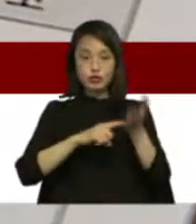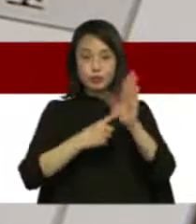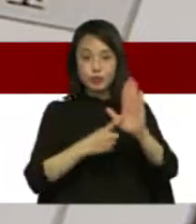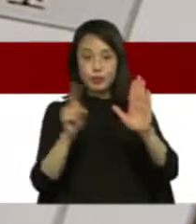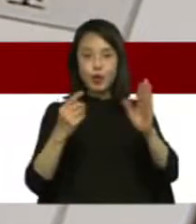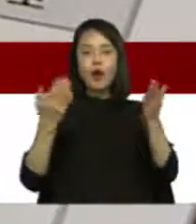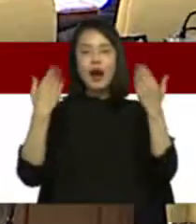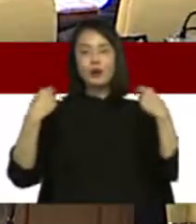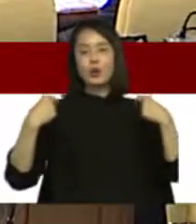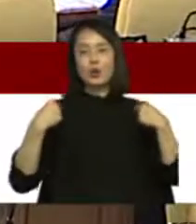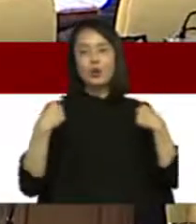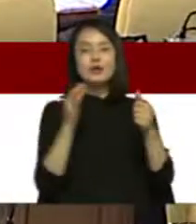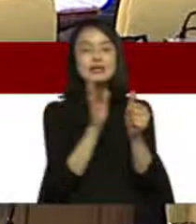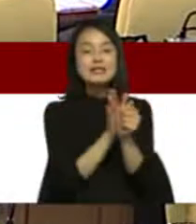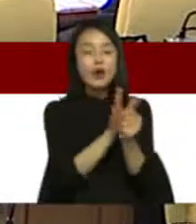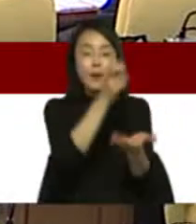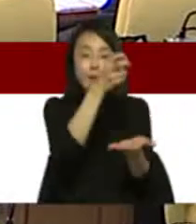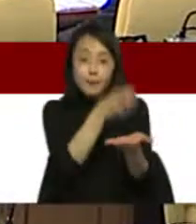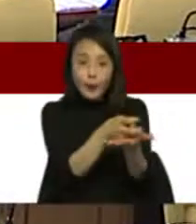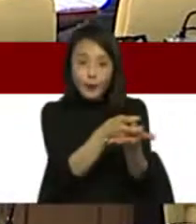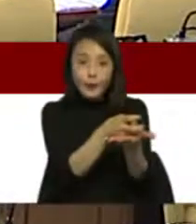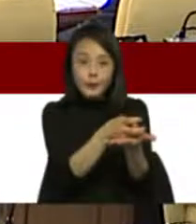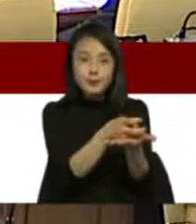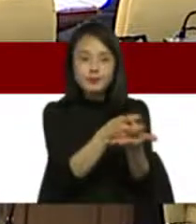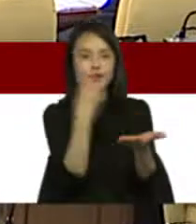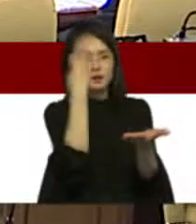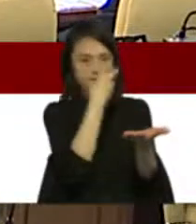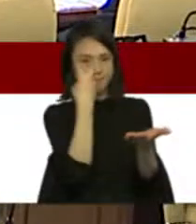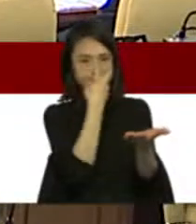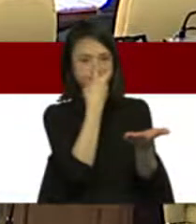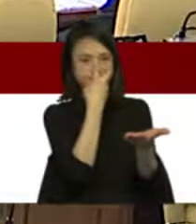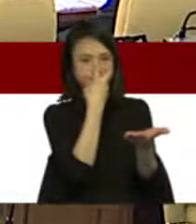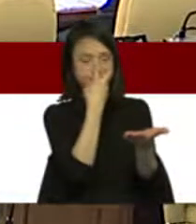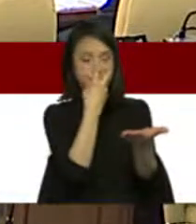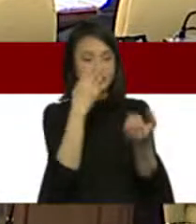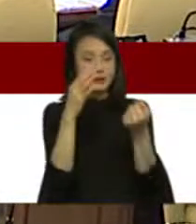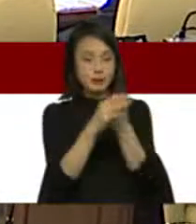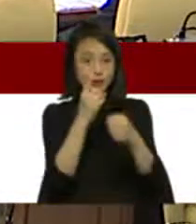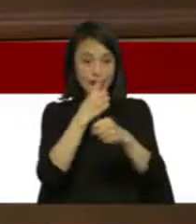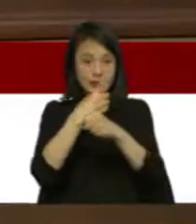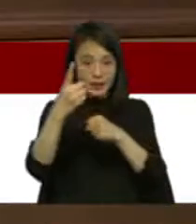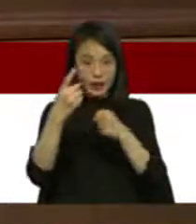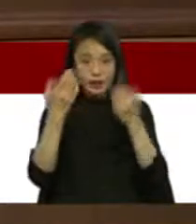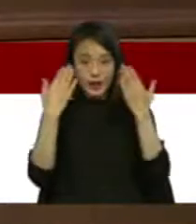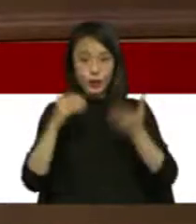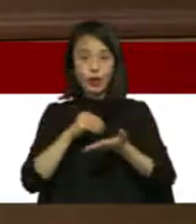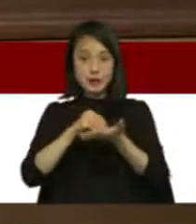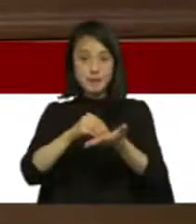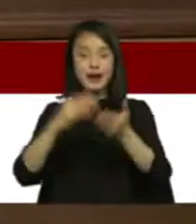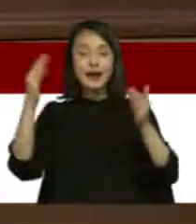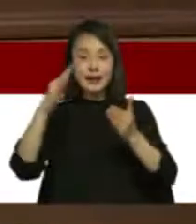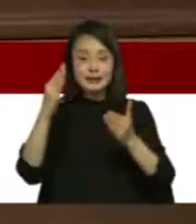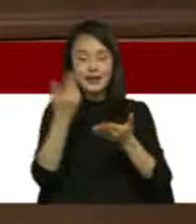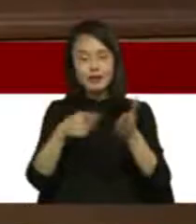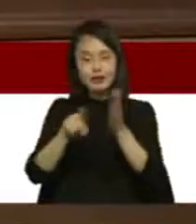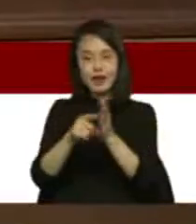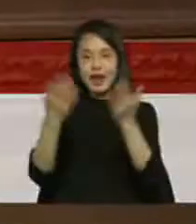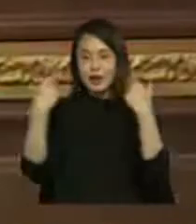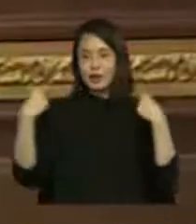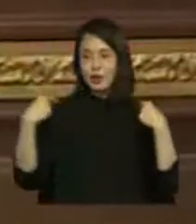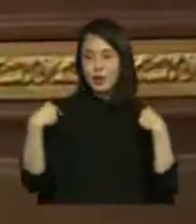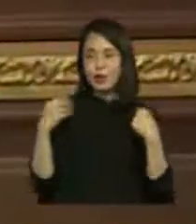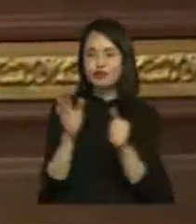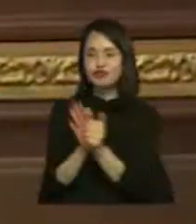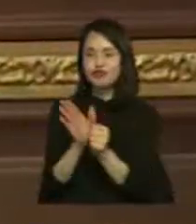심의될 예정으로 조례안은 내년 중학교에 입학하는 학생들을 대상으로 교복 구입비 30만 원을 지급한다는 내용을